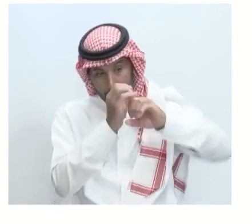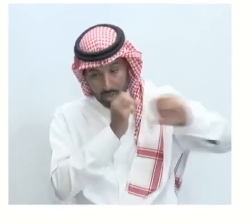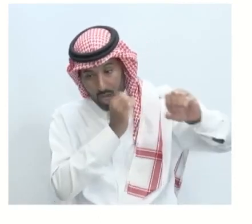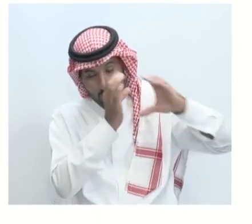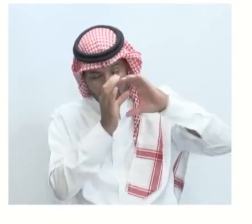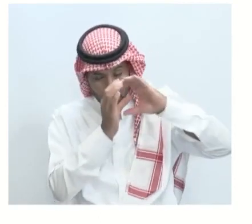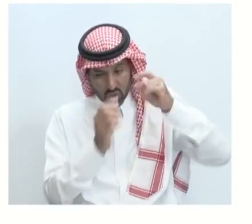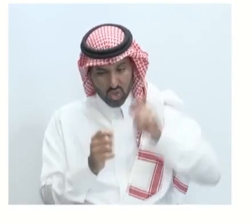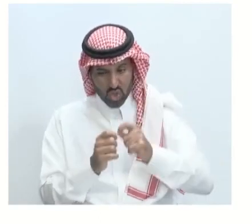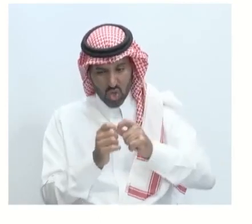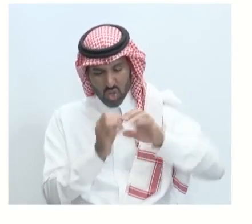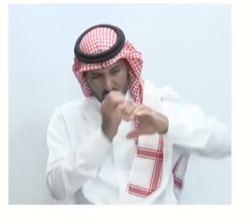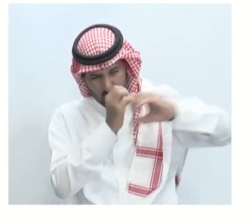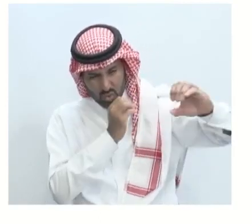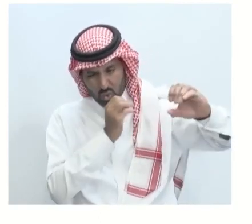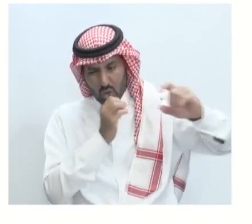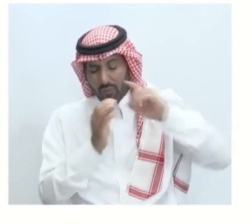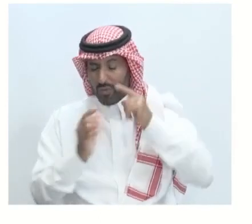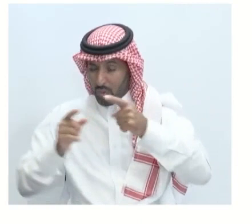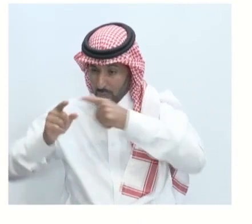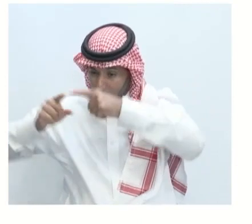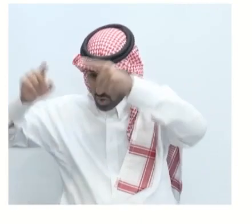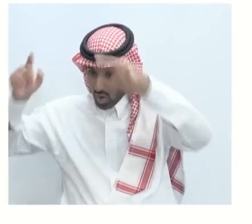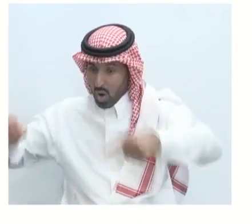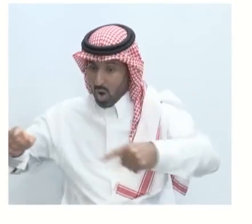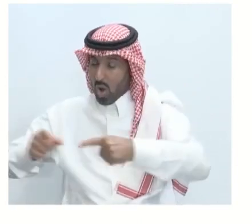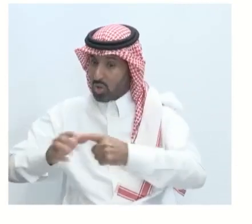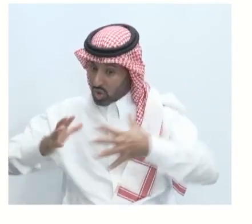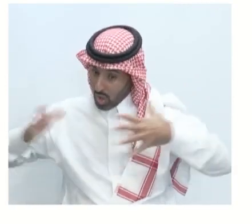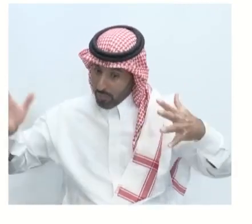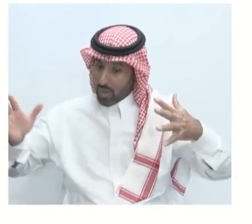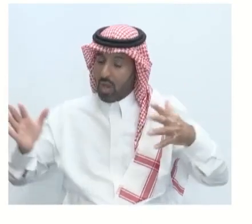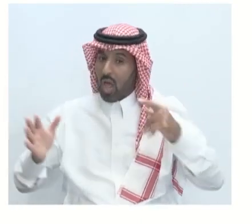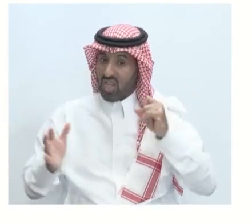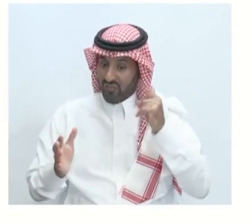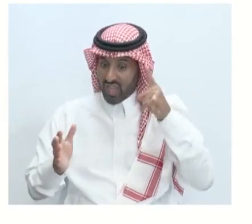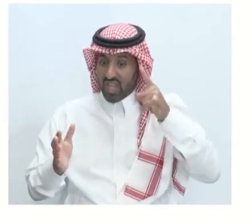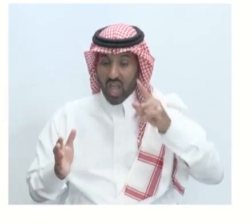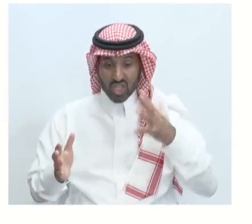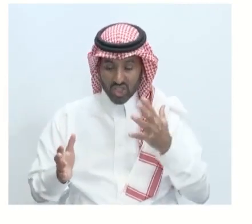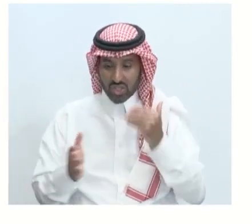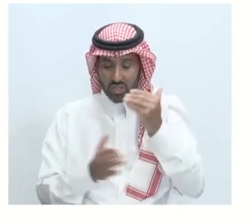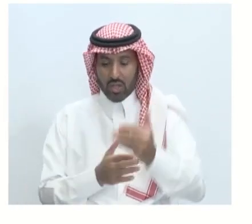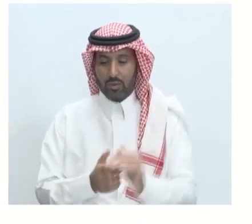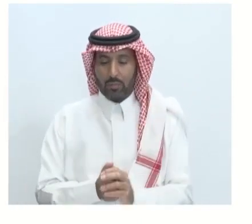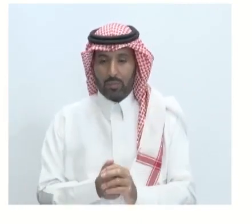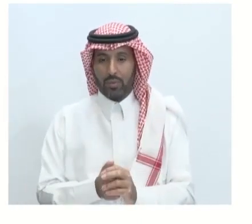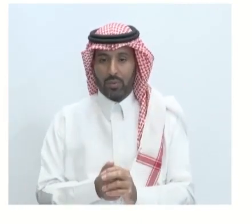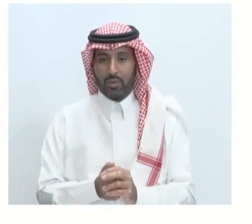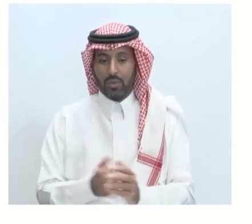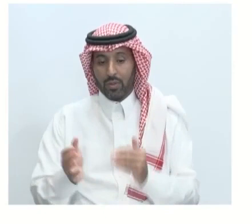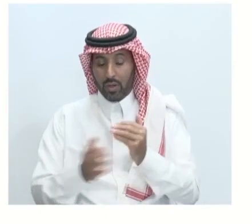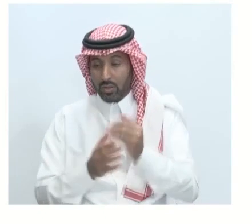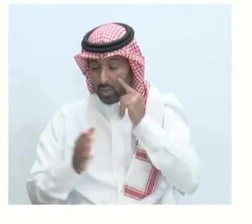كبيره 10 امتار مثلا يعد من الافكار الحديثه حيث يتم تركيب عده